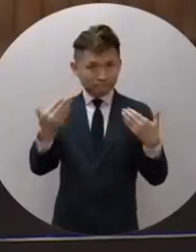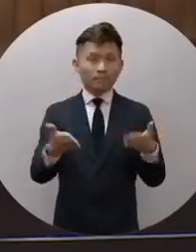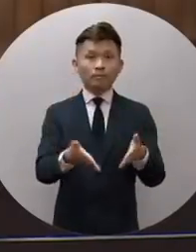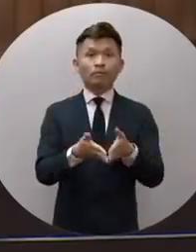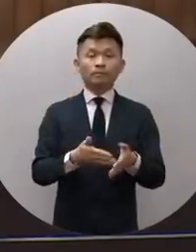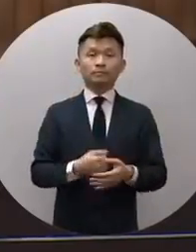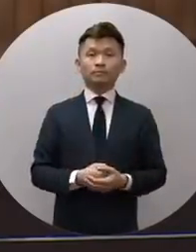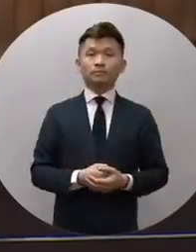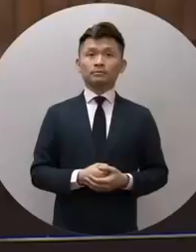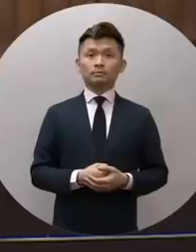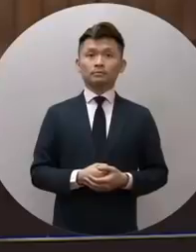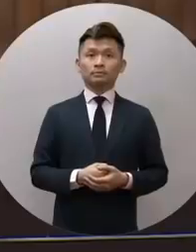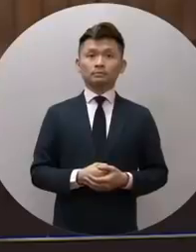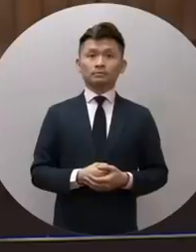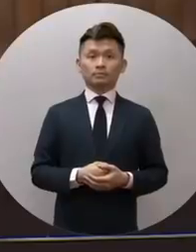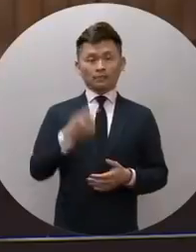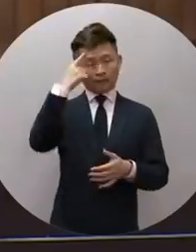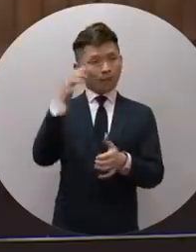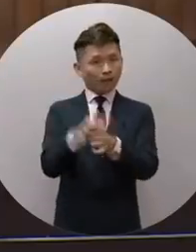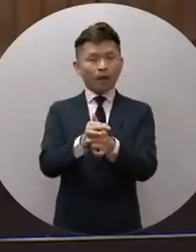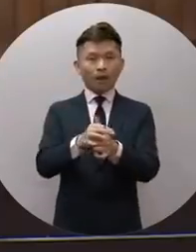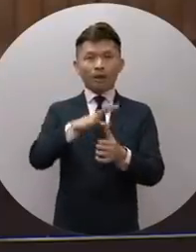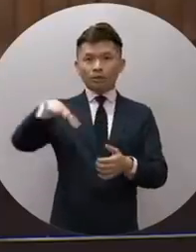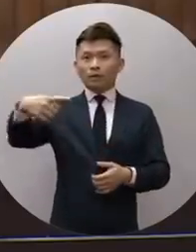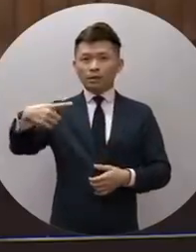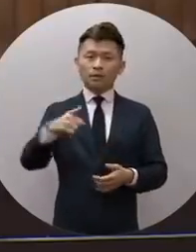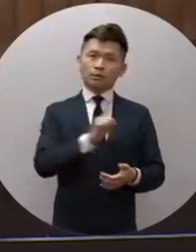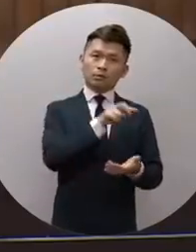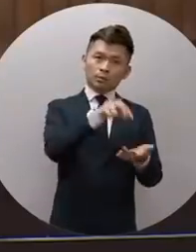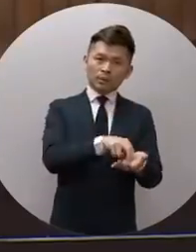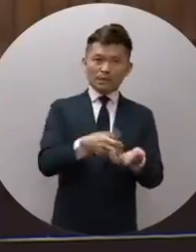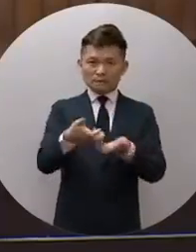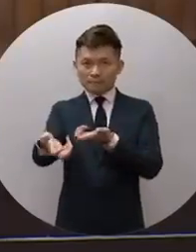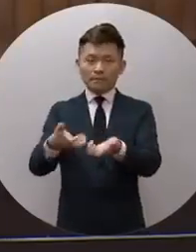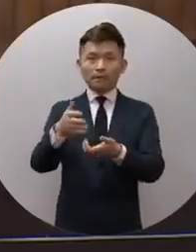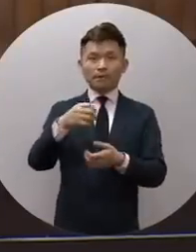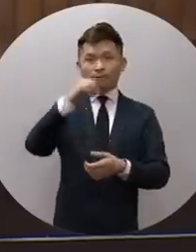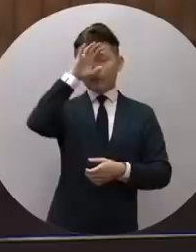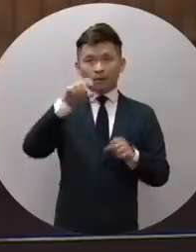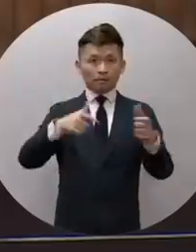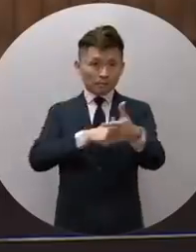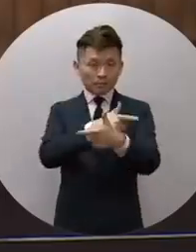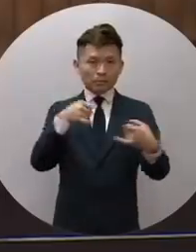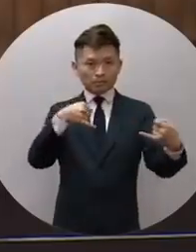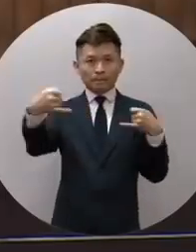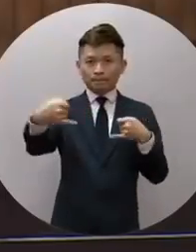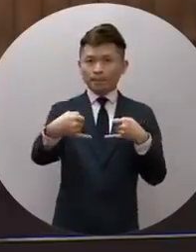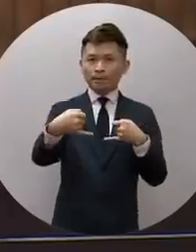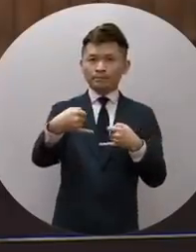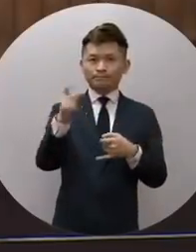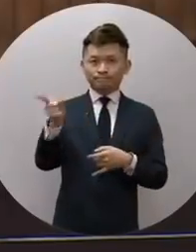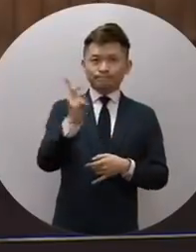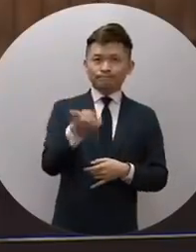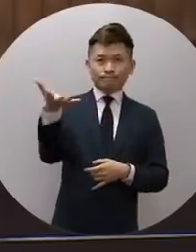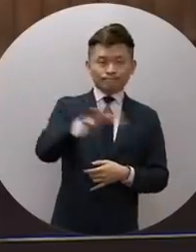们不应再陷入统独的争议、朝野对立、恶斗的死胡同